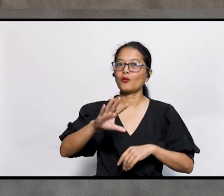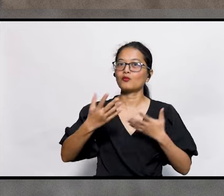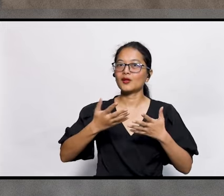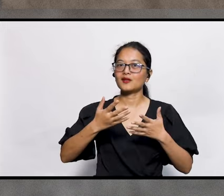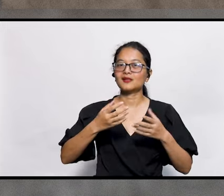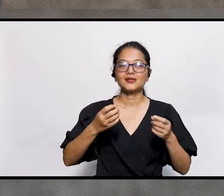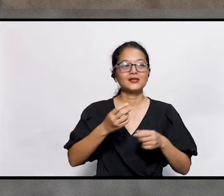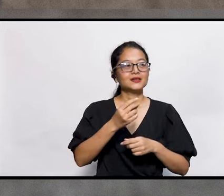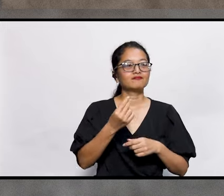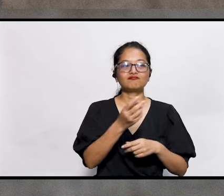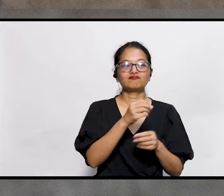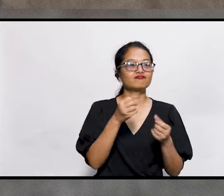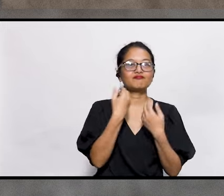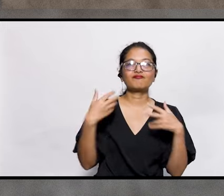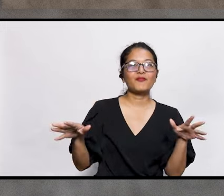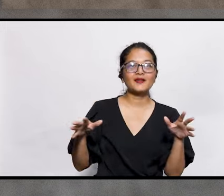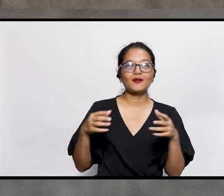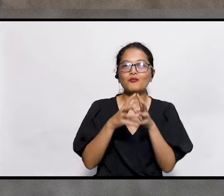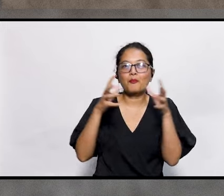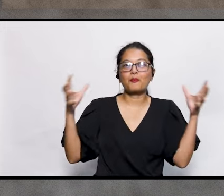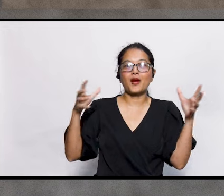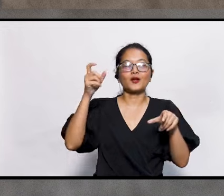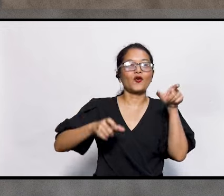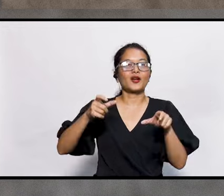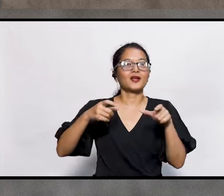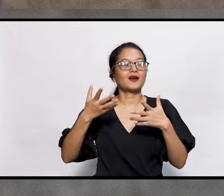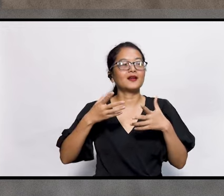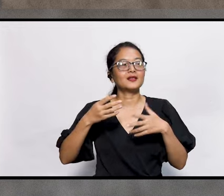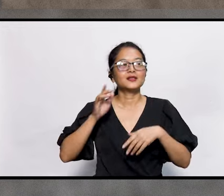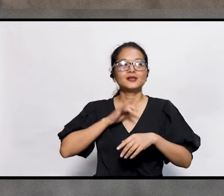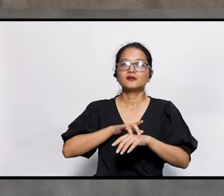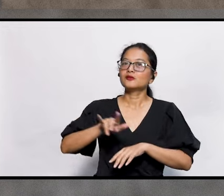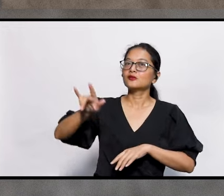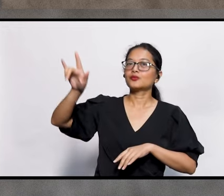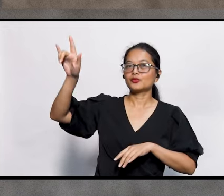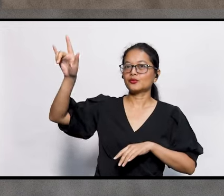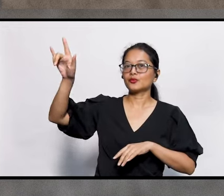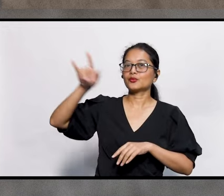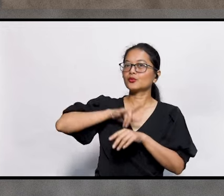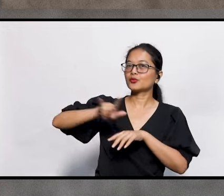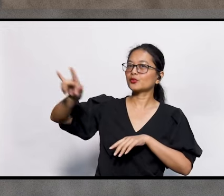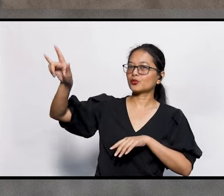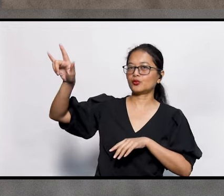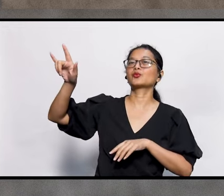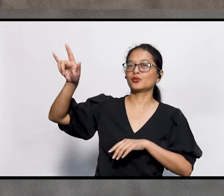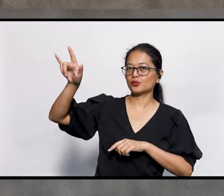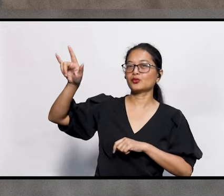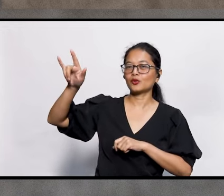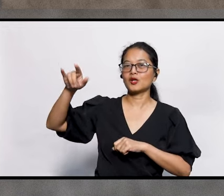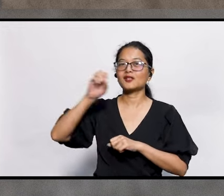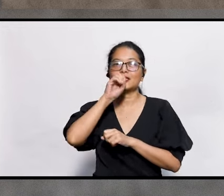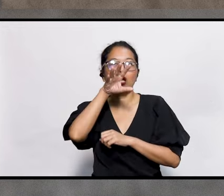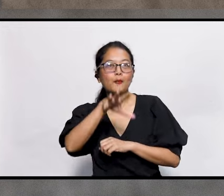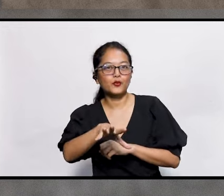not ratusan ribu everybody terbang ke Singapur karena di sana ada TS semuanya ya 2 juta orang